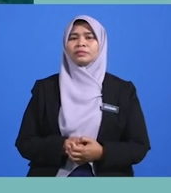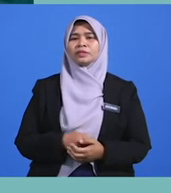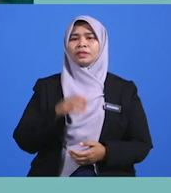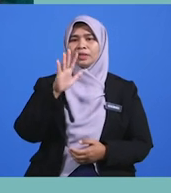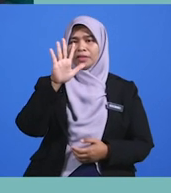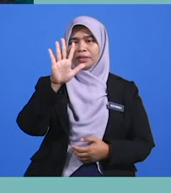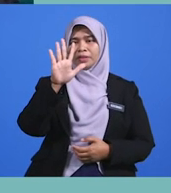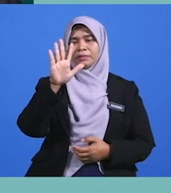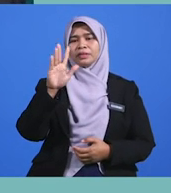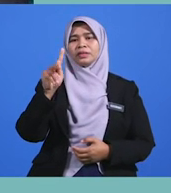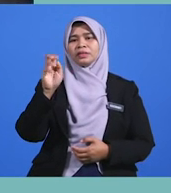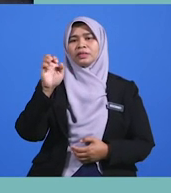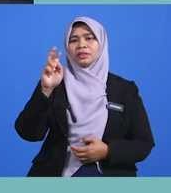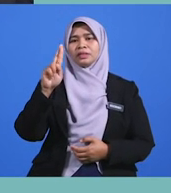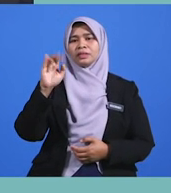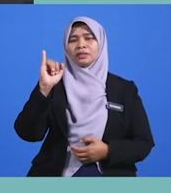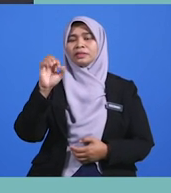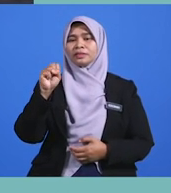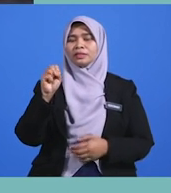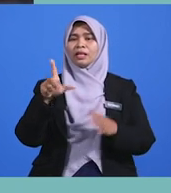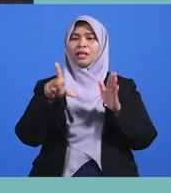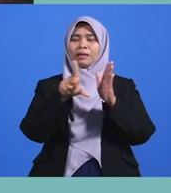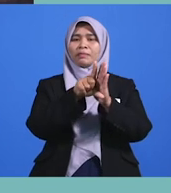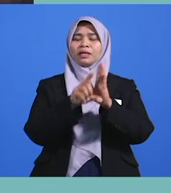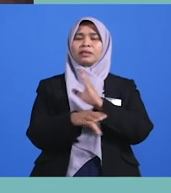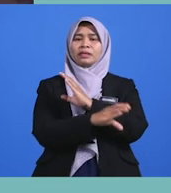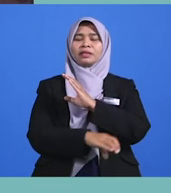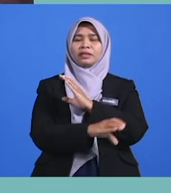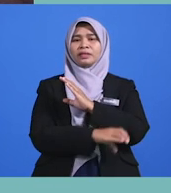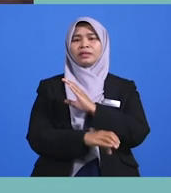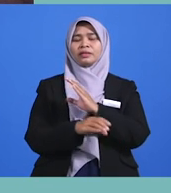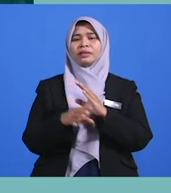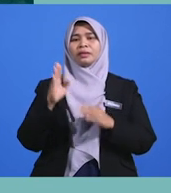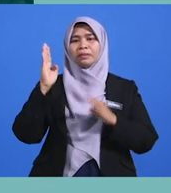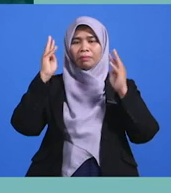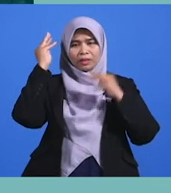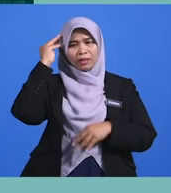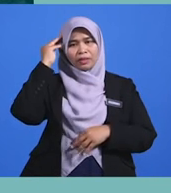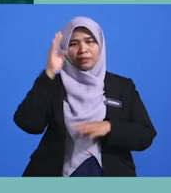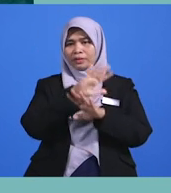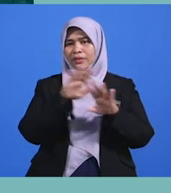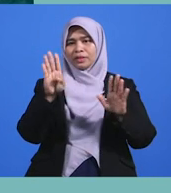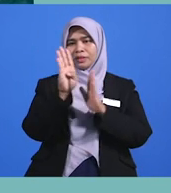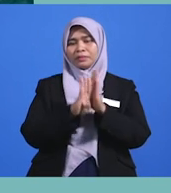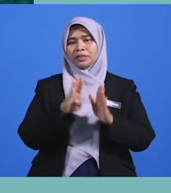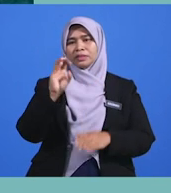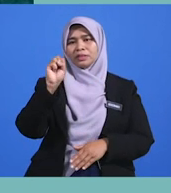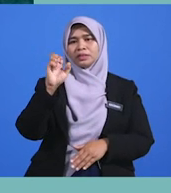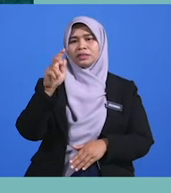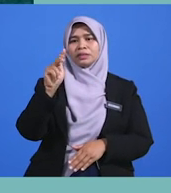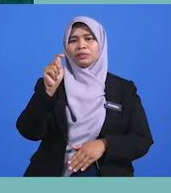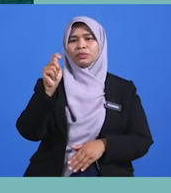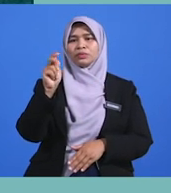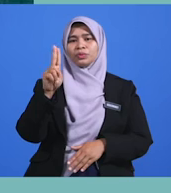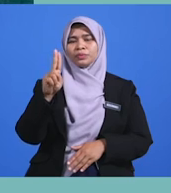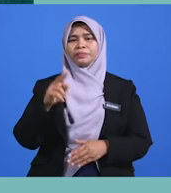Lima bilah keris pula sebagai lambang negeri-negeri Melayu tidak bersekutu, iaitu Johor, Kedah,